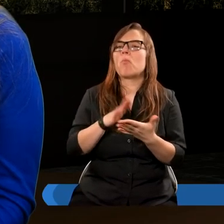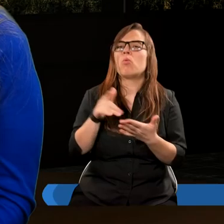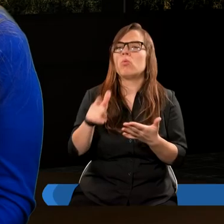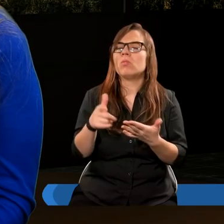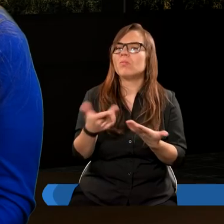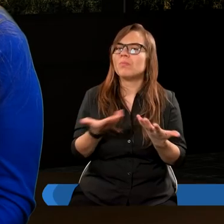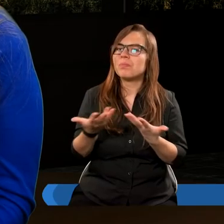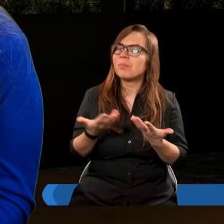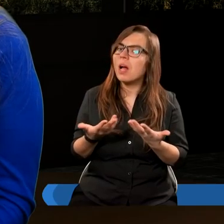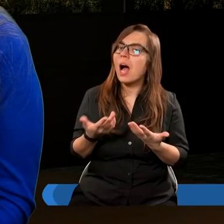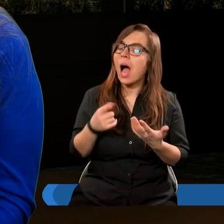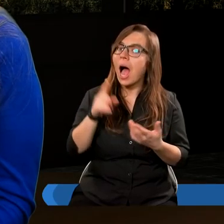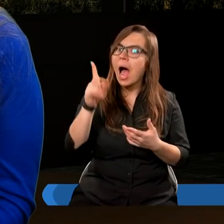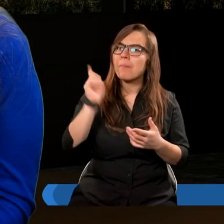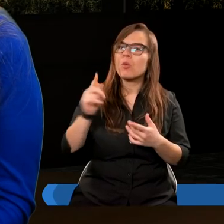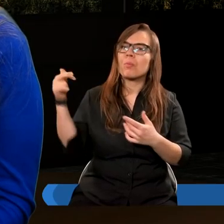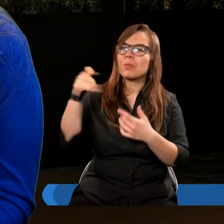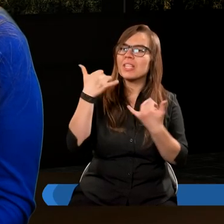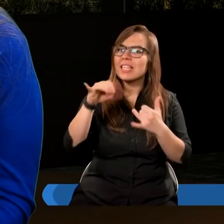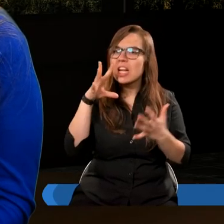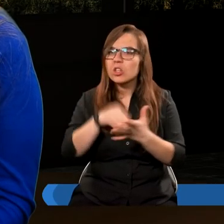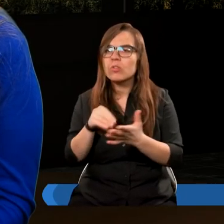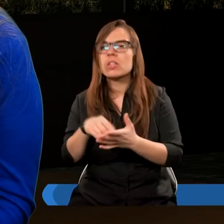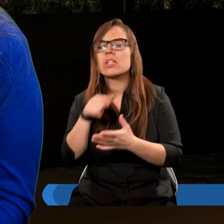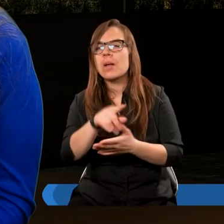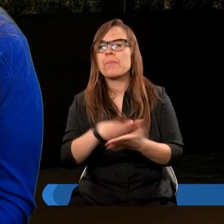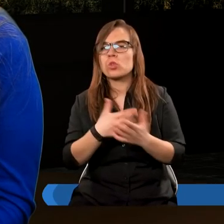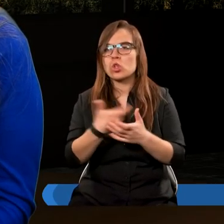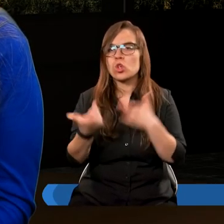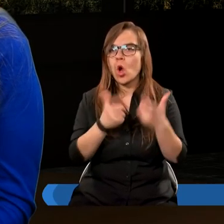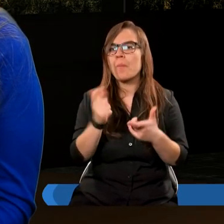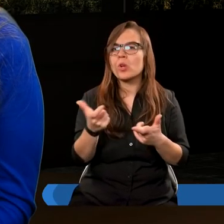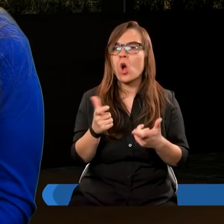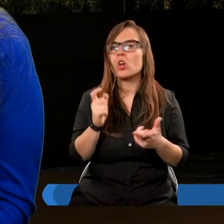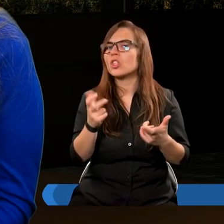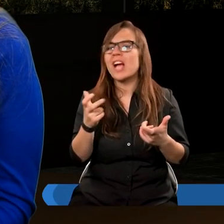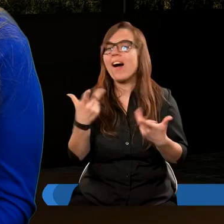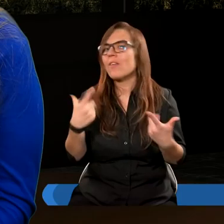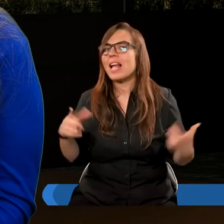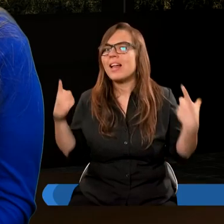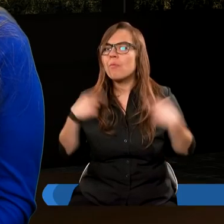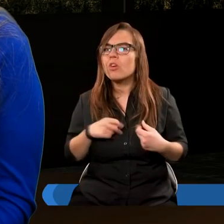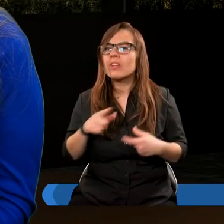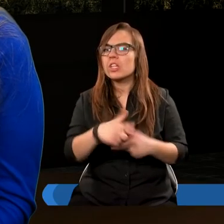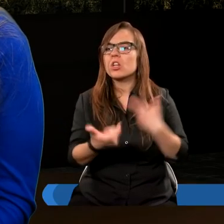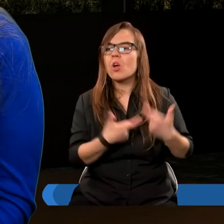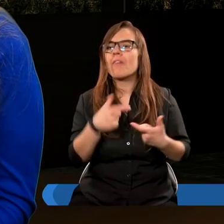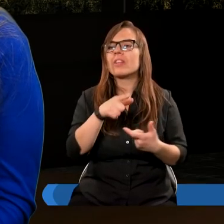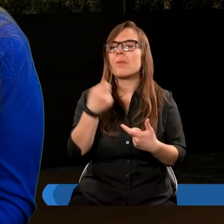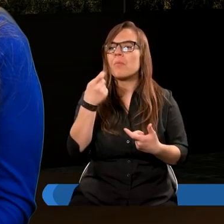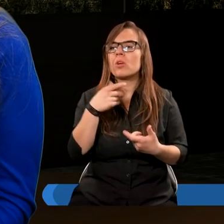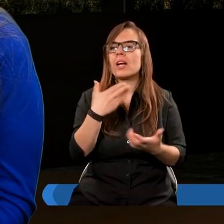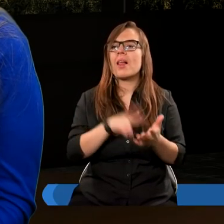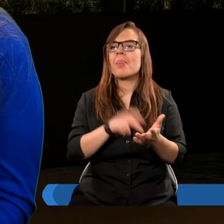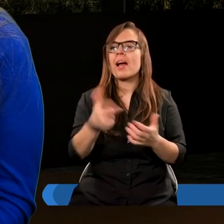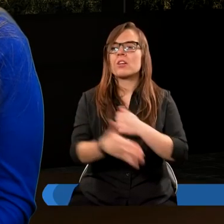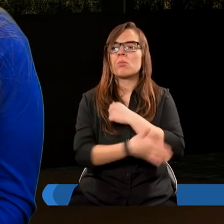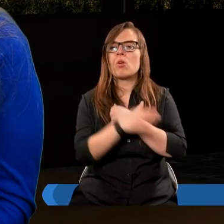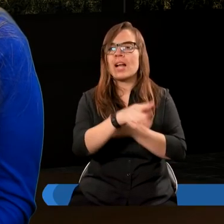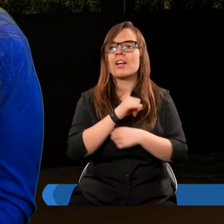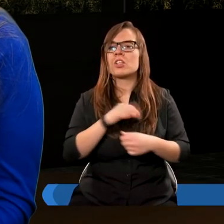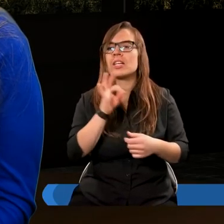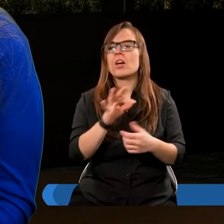Tylko, że kiedy przychodzi potem inne doświadczenie, kiedy ten człowiek zrobi coś, czego nigdy nie spodziewał się, że zrobi, to w tym momencie na czym opierała się ta